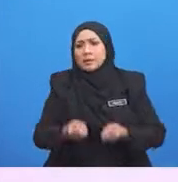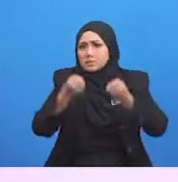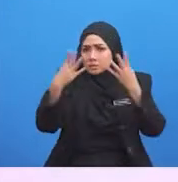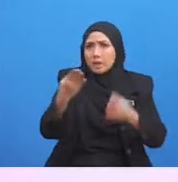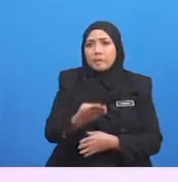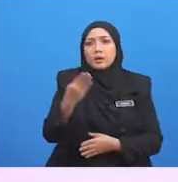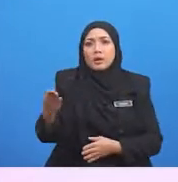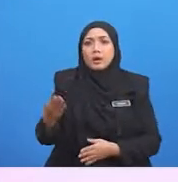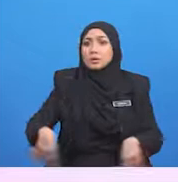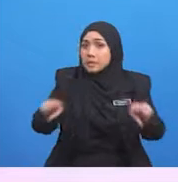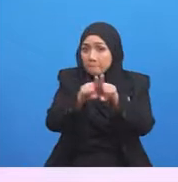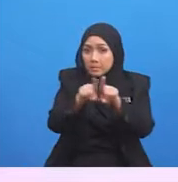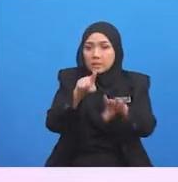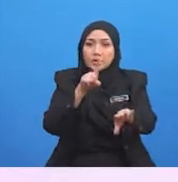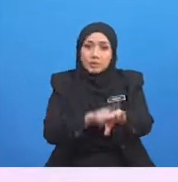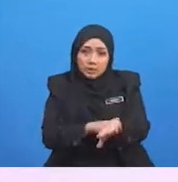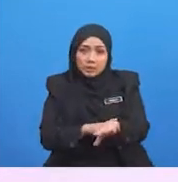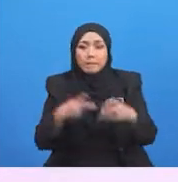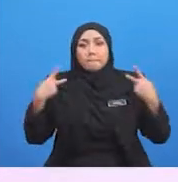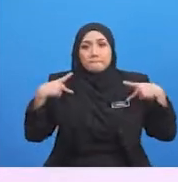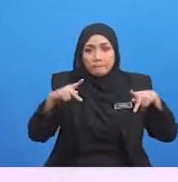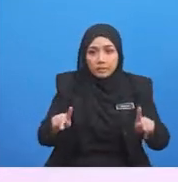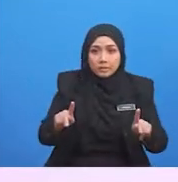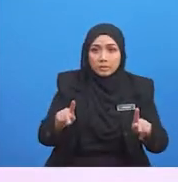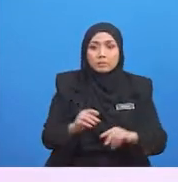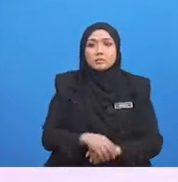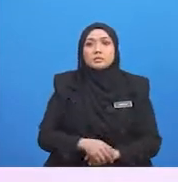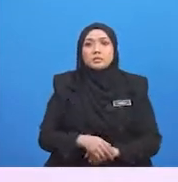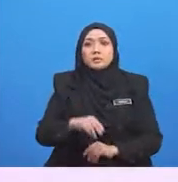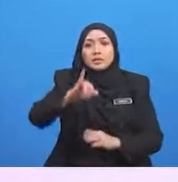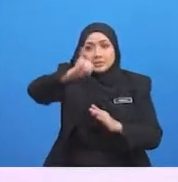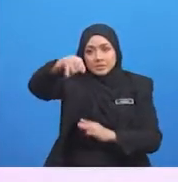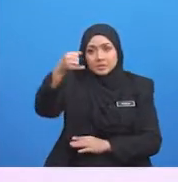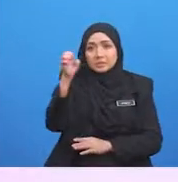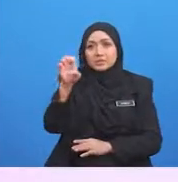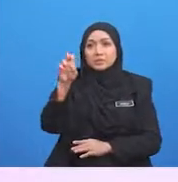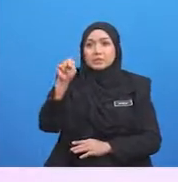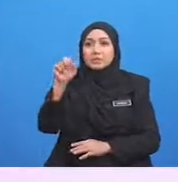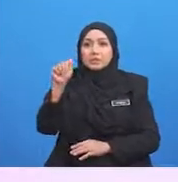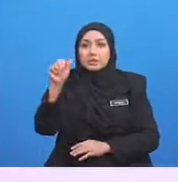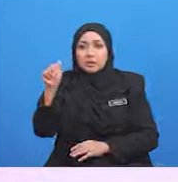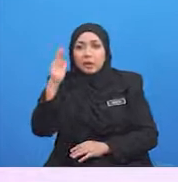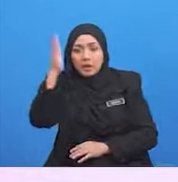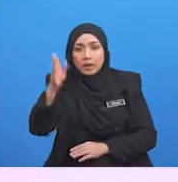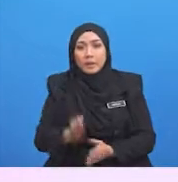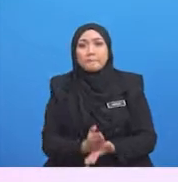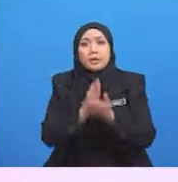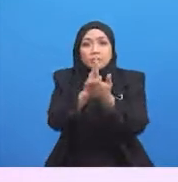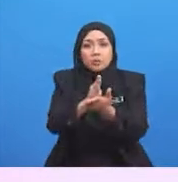Jadi, jenama akan membantu pengguna untuk membezakan produk-produk